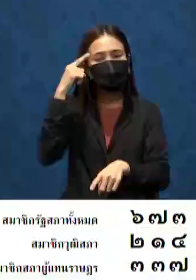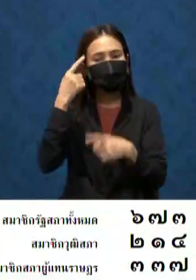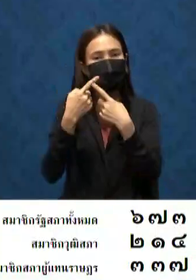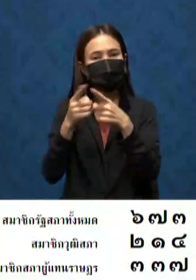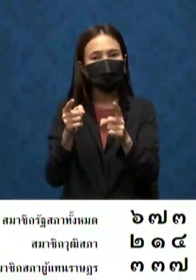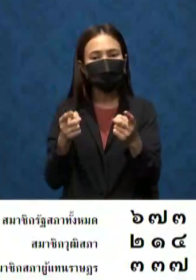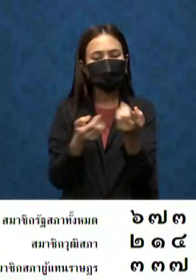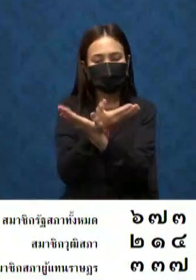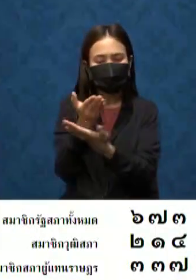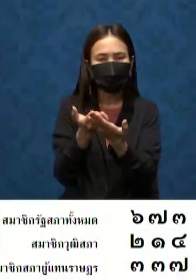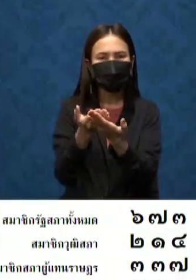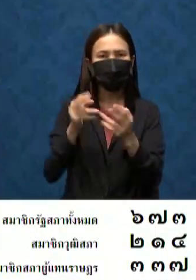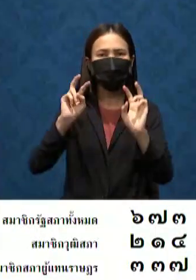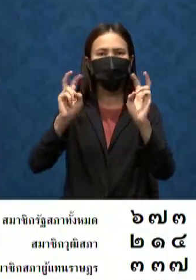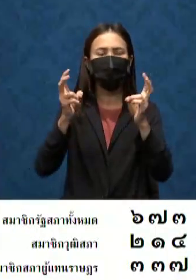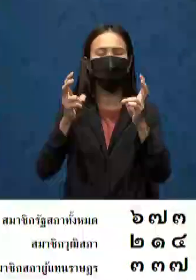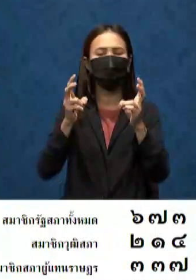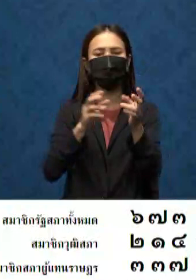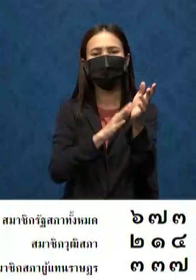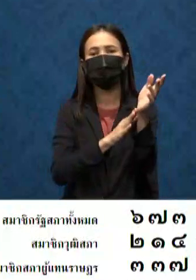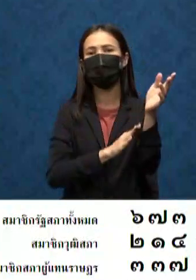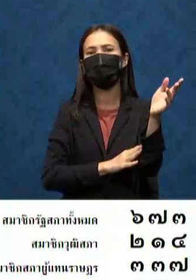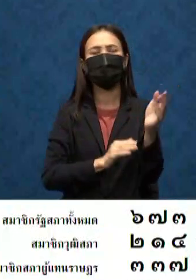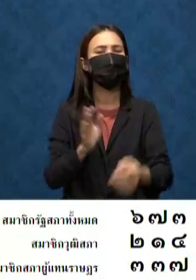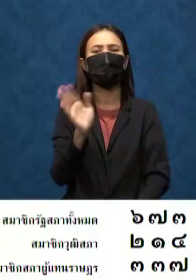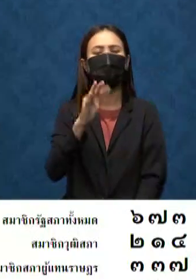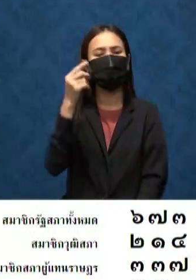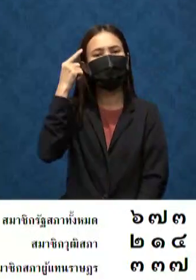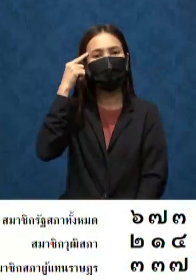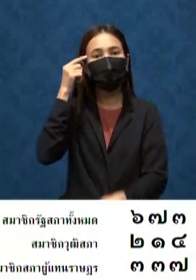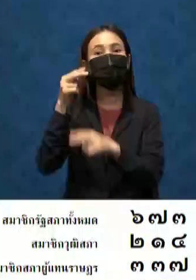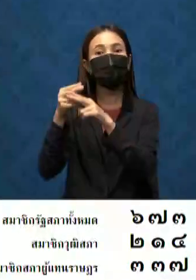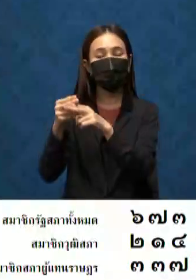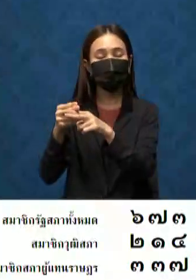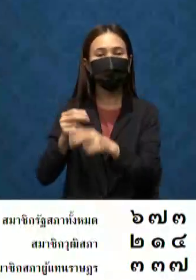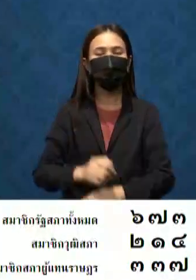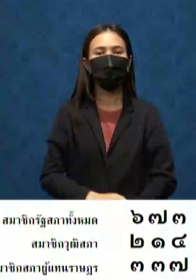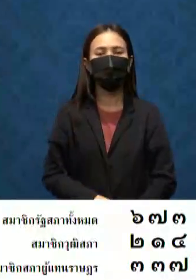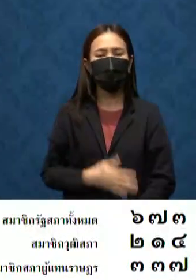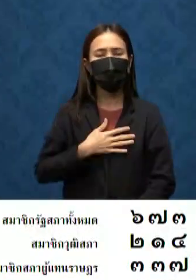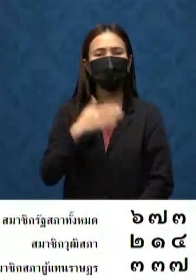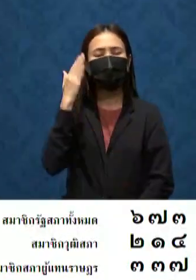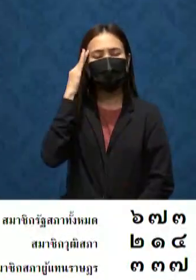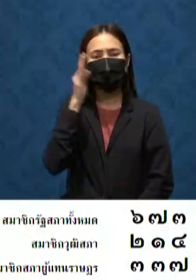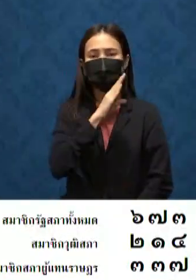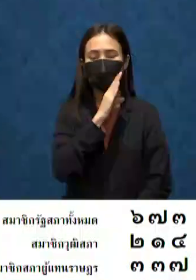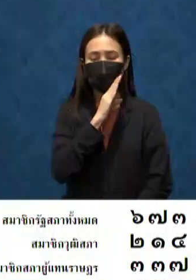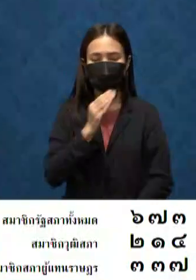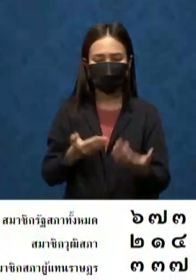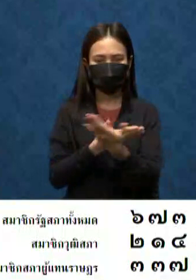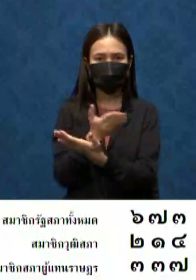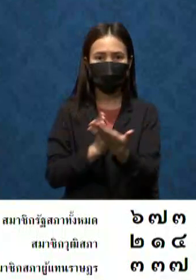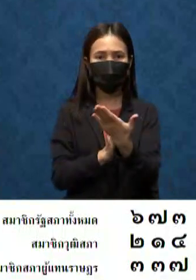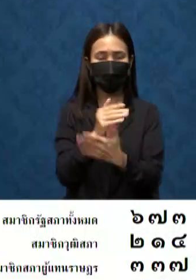คิดว่าไม่ได้เป็นประเด็นยาวนานอย่างที่ท่านคิดเอาผมคิดว่าเรื่องนี้ถ้าผ่านการพิจารณาในวาระหนึ่ง